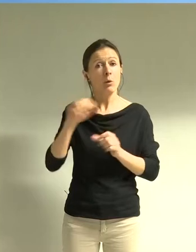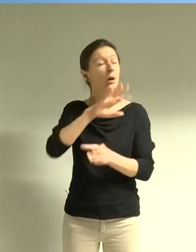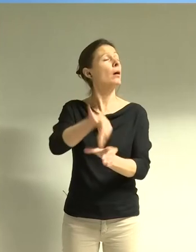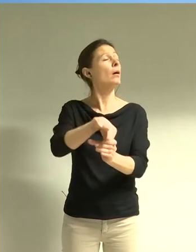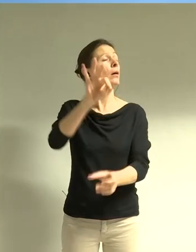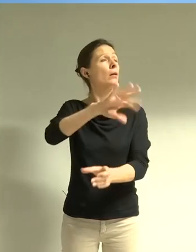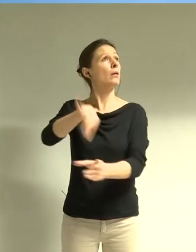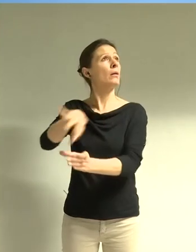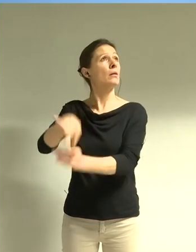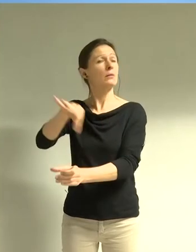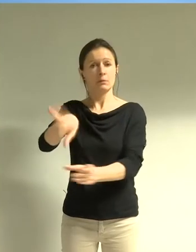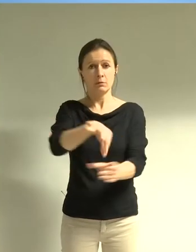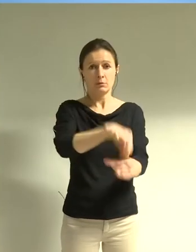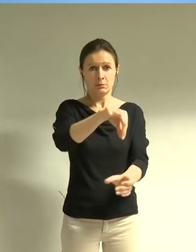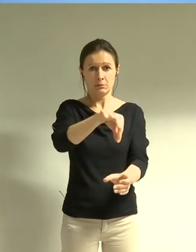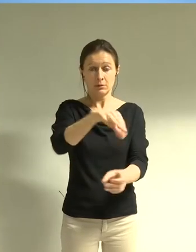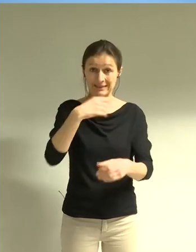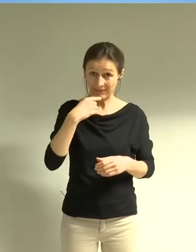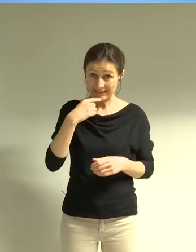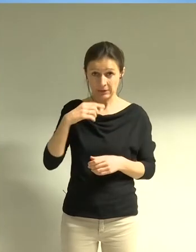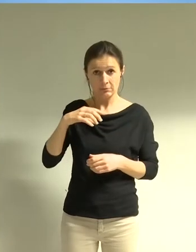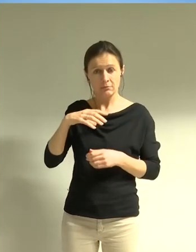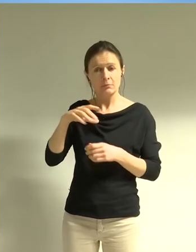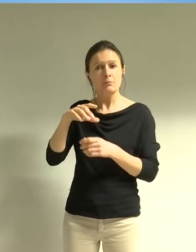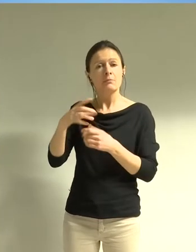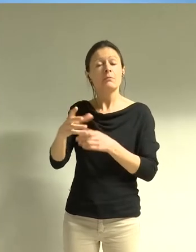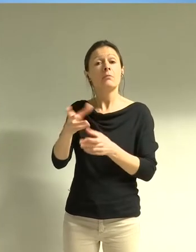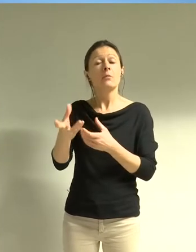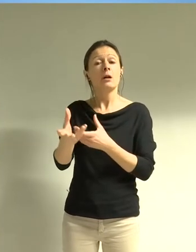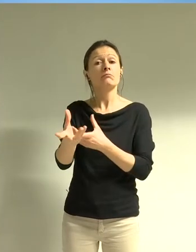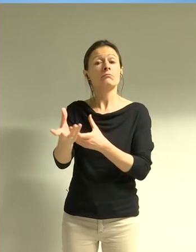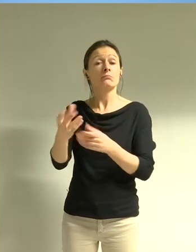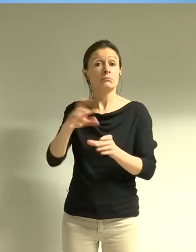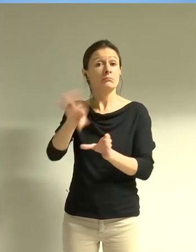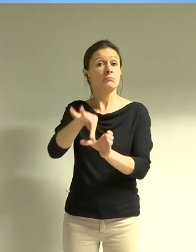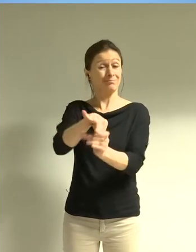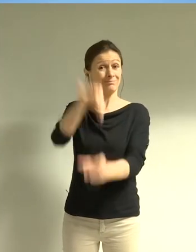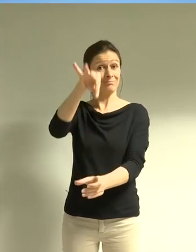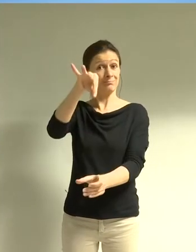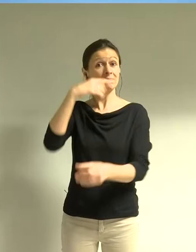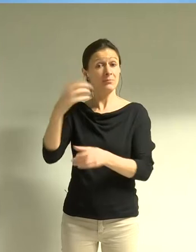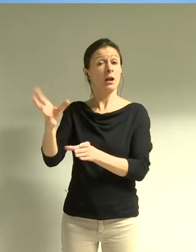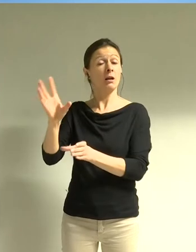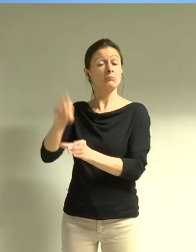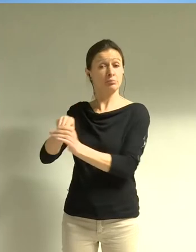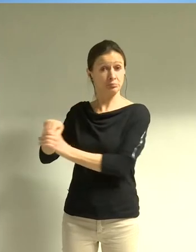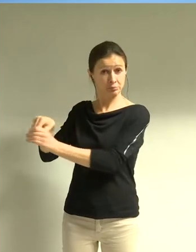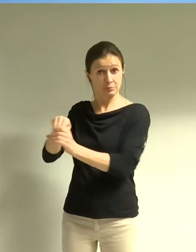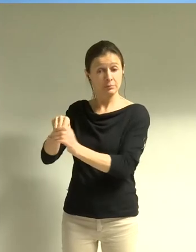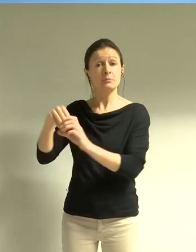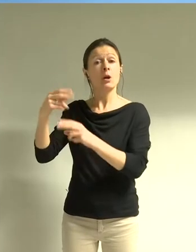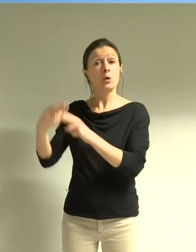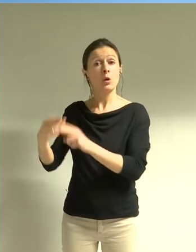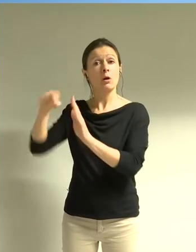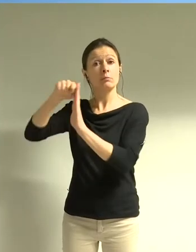personnes qui vont se retrouver dans ses cci verront leurs coordonnées transféré aux